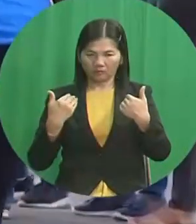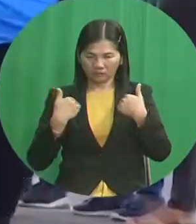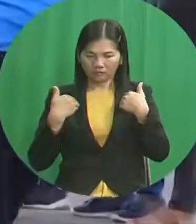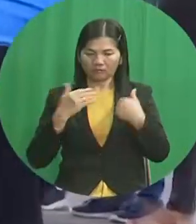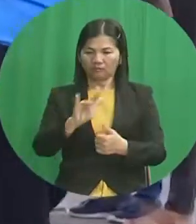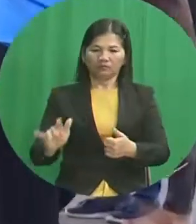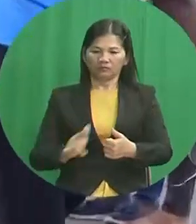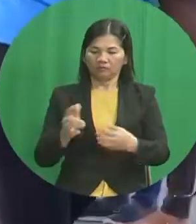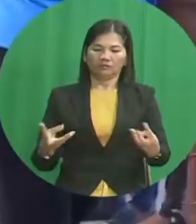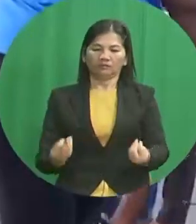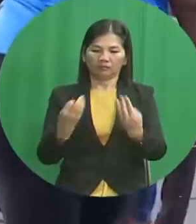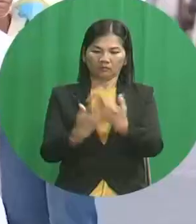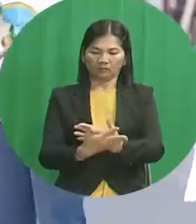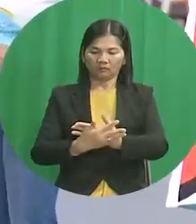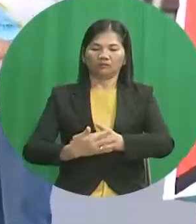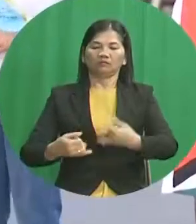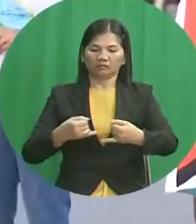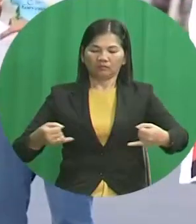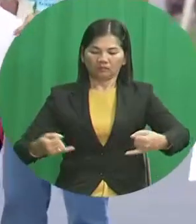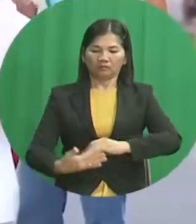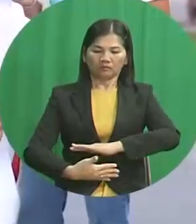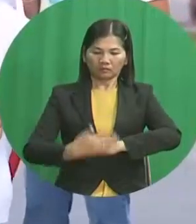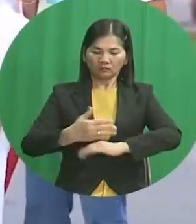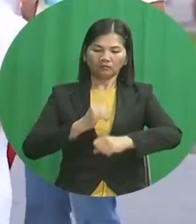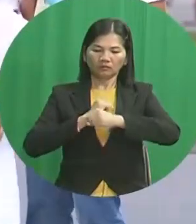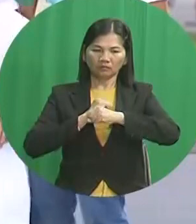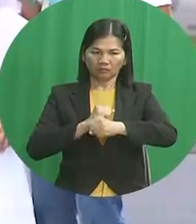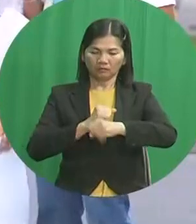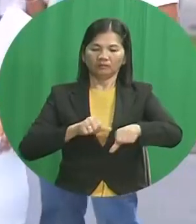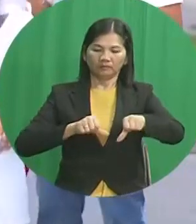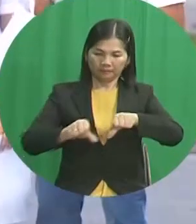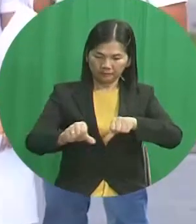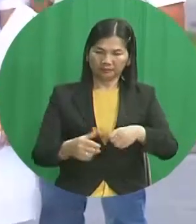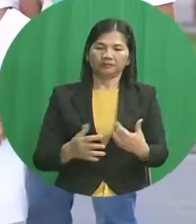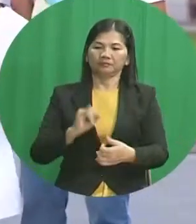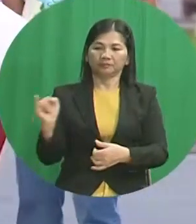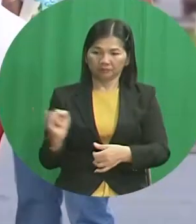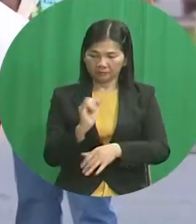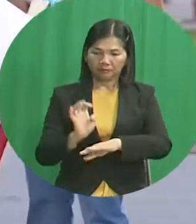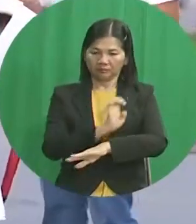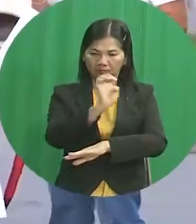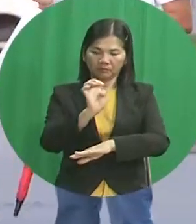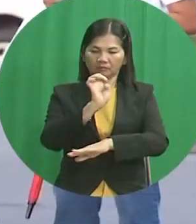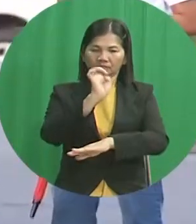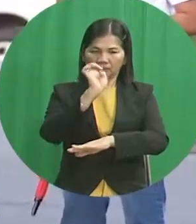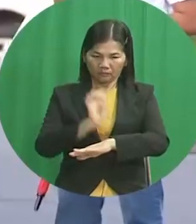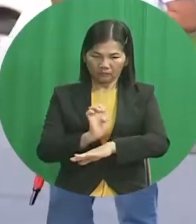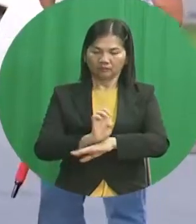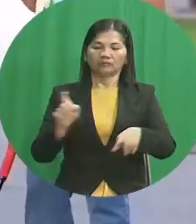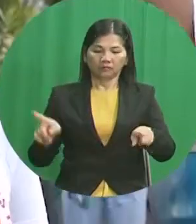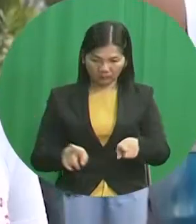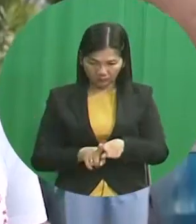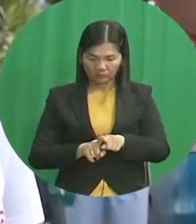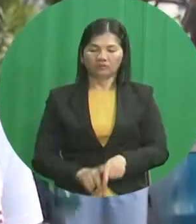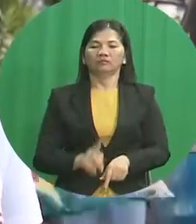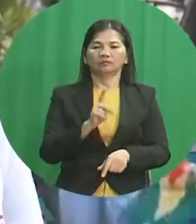ងបម្រើការទូតជាខ្សែការពារទី1ប៉ុន្តែកំពុងធ្វើការជាបន្តបន្ទាប់ដើម្បីធានាថាព្រំដែនរបស់ខ្លួននៅដដែល ប្រទេស